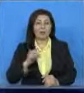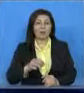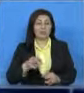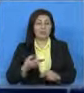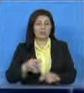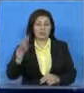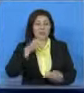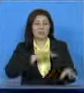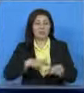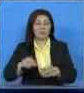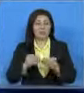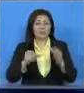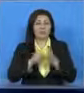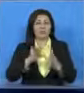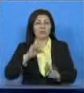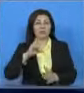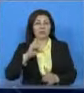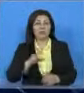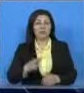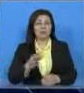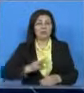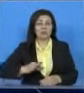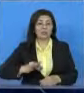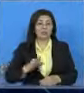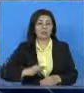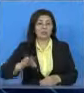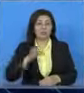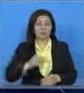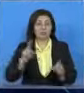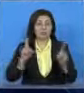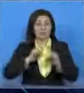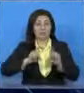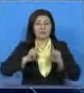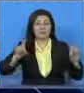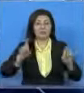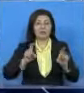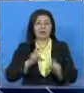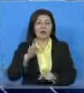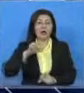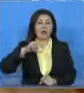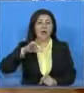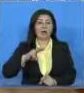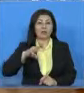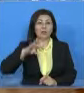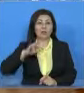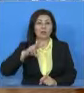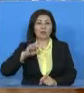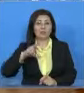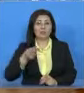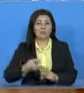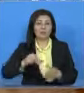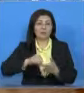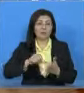мероприятие состоится 16 июня на территории мемориального комплекса хана Абилхайра Хан Муласы. Для участия в